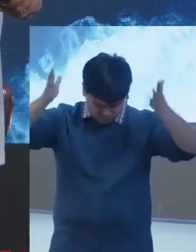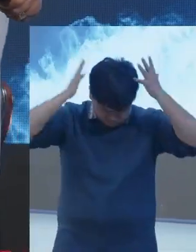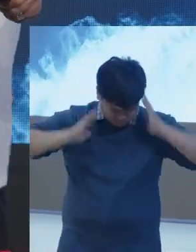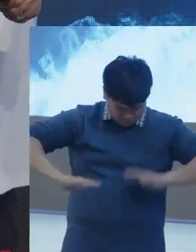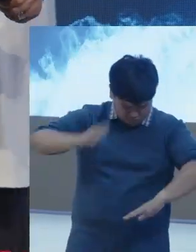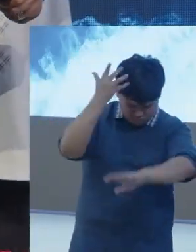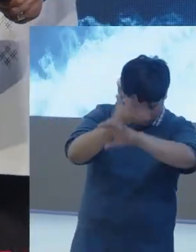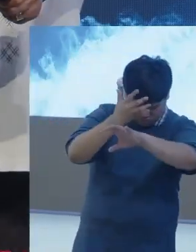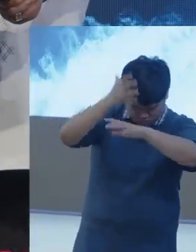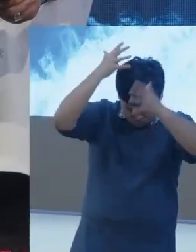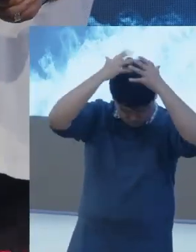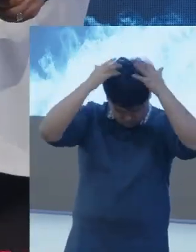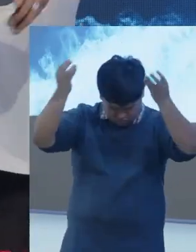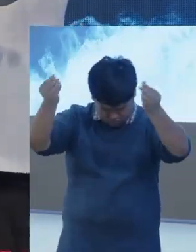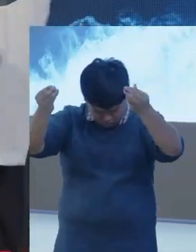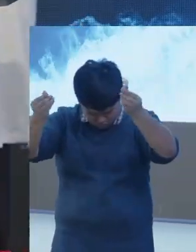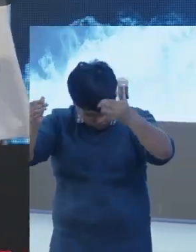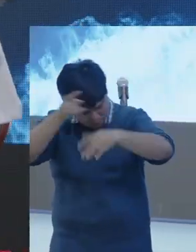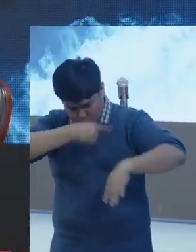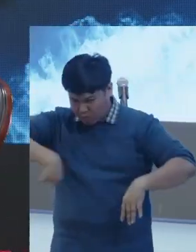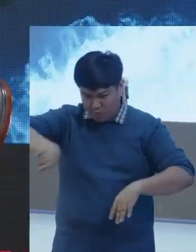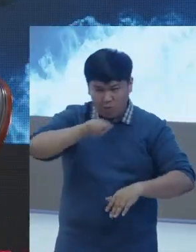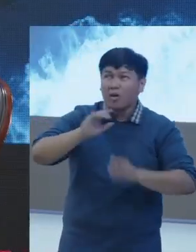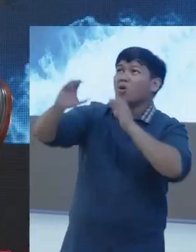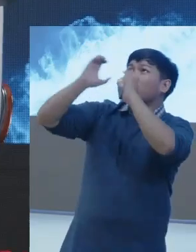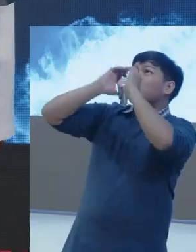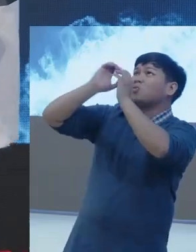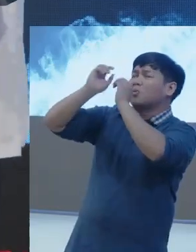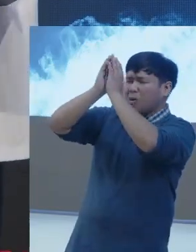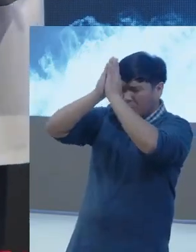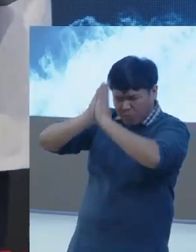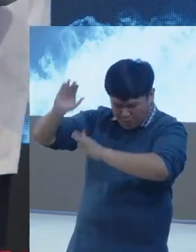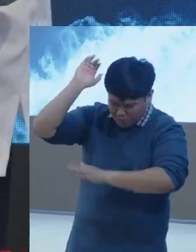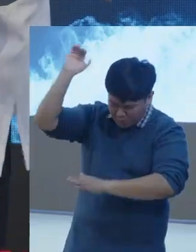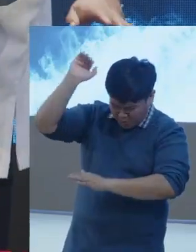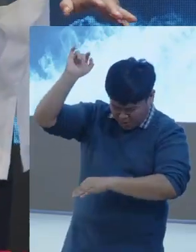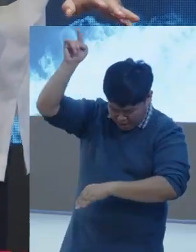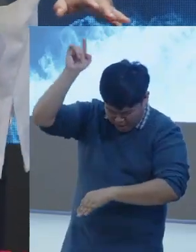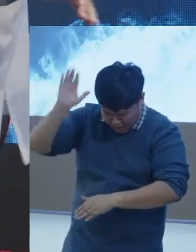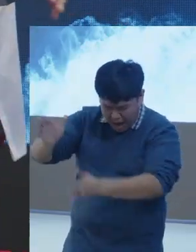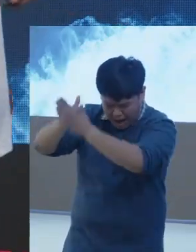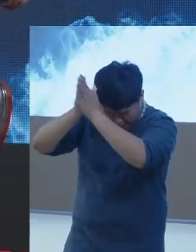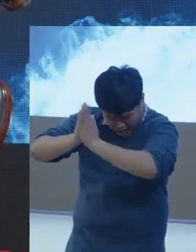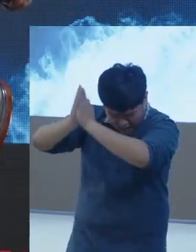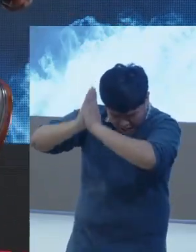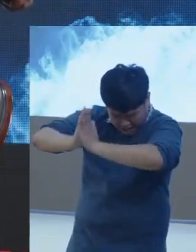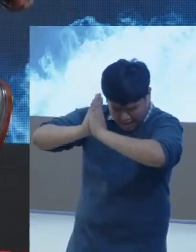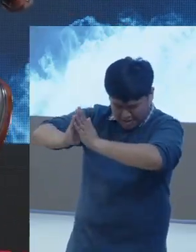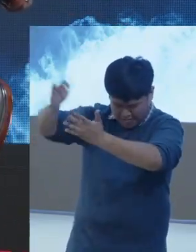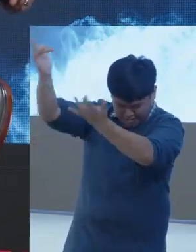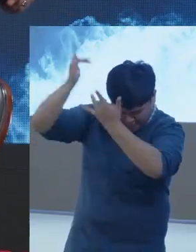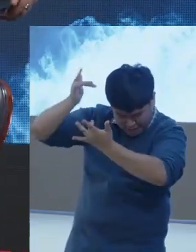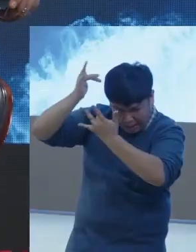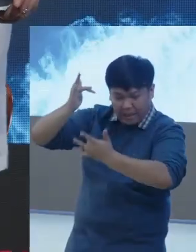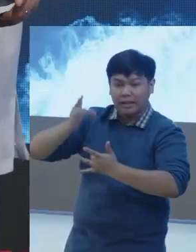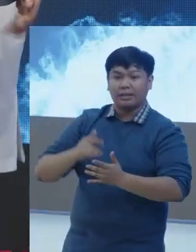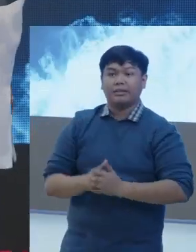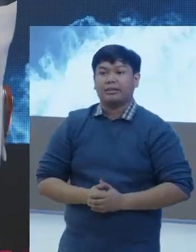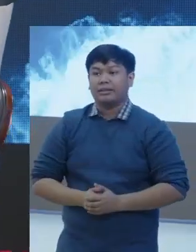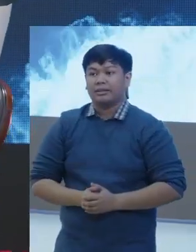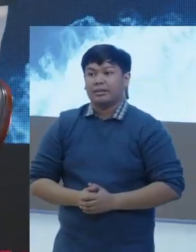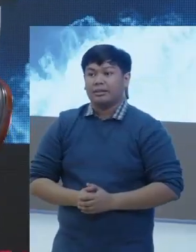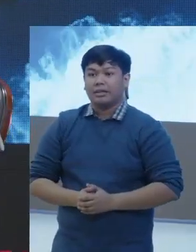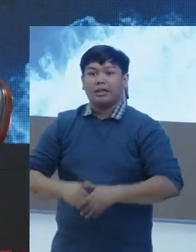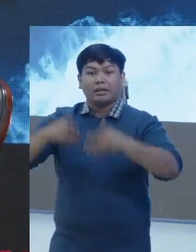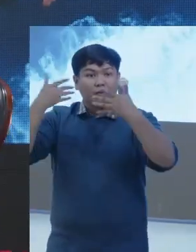ay magsisi, tayo ay mangusap sa Diyos, manalangin sa Kanya, mag-ayuno. At higit sa lahat, tayo